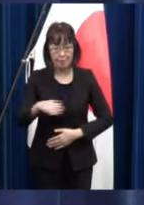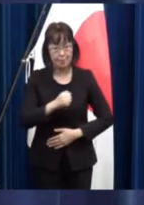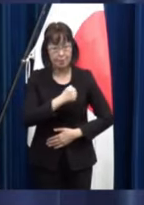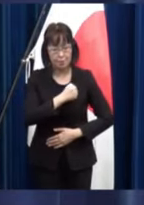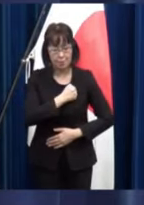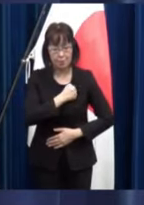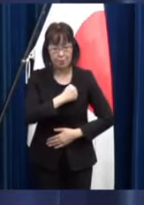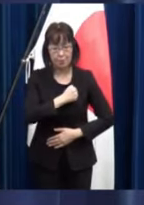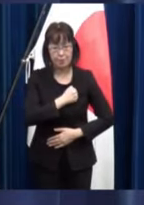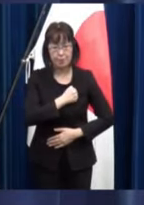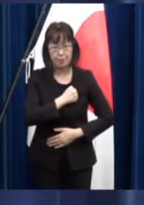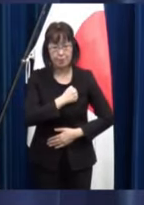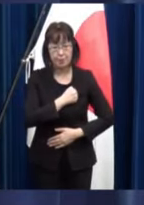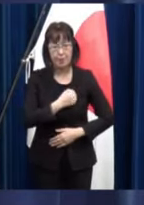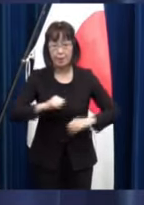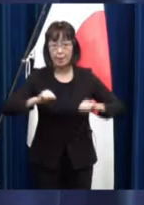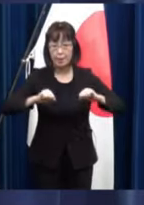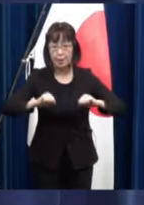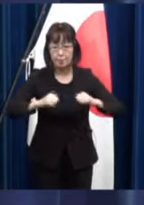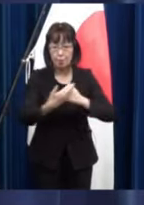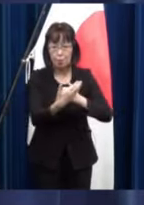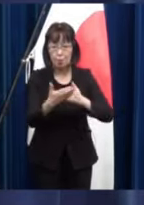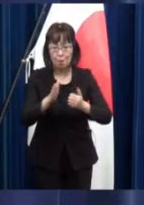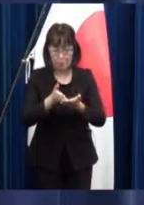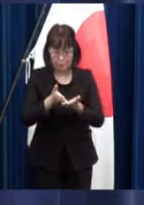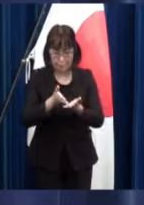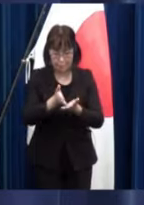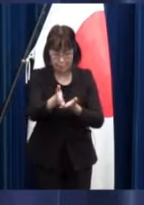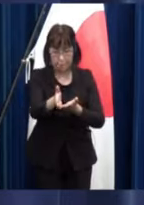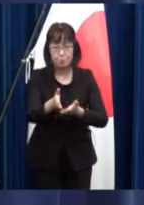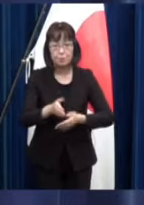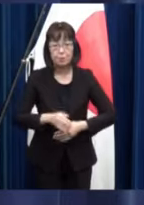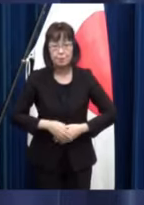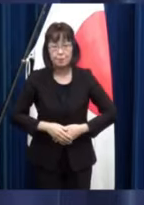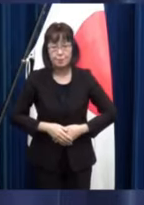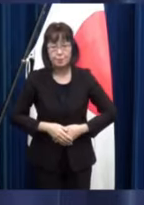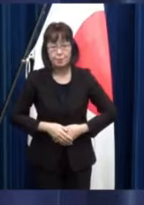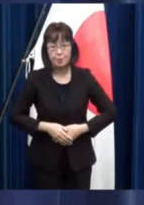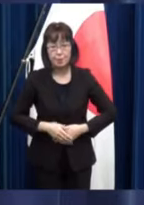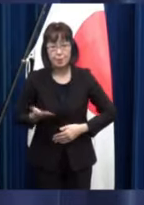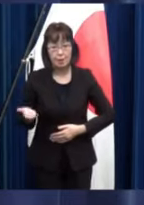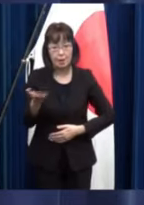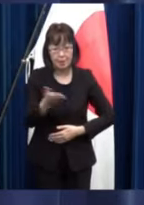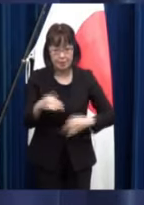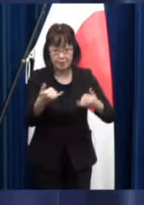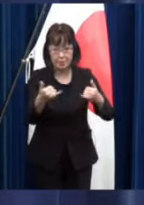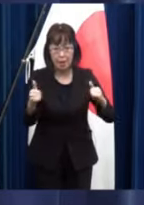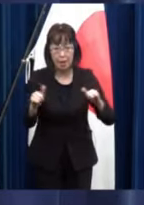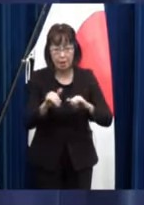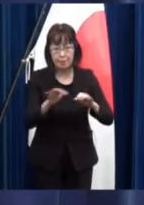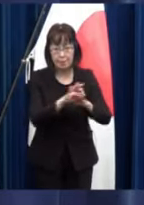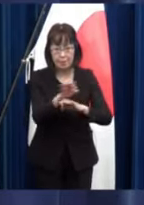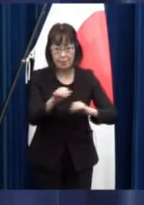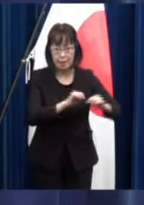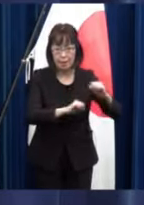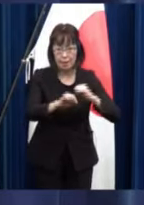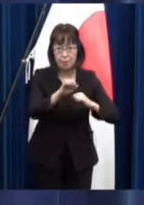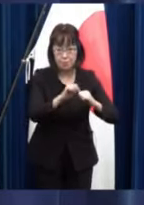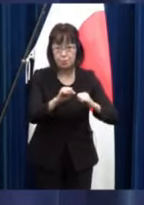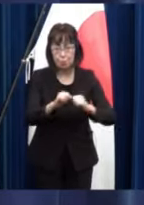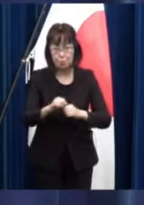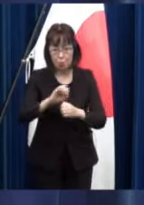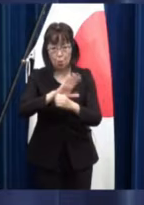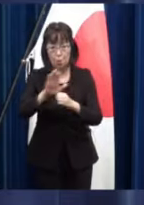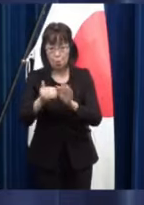と健康を守り抜きます。その上で社会経済活動との両立